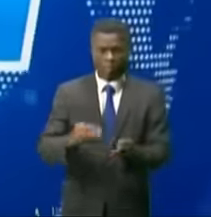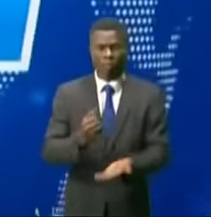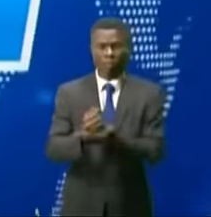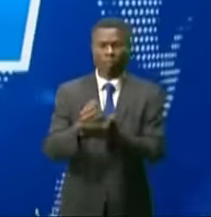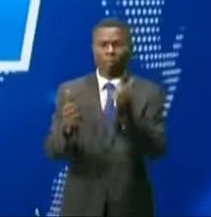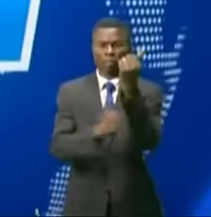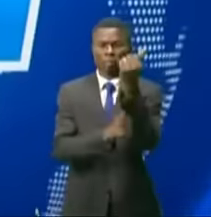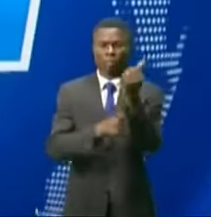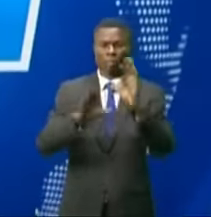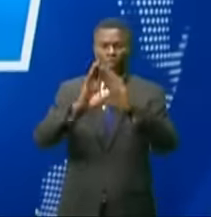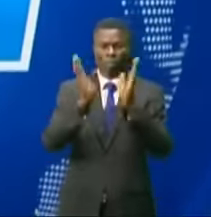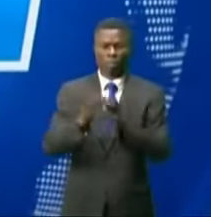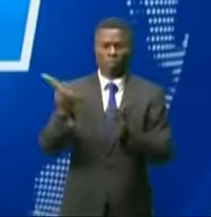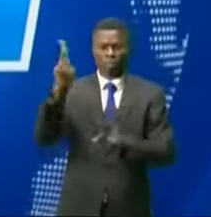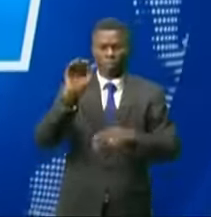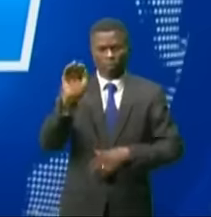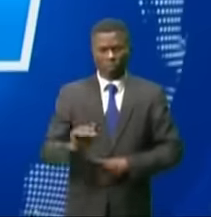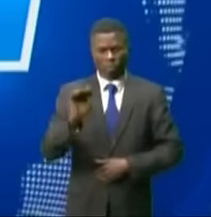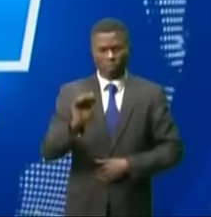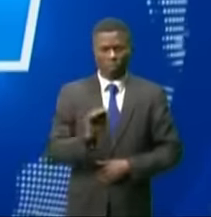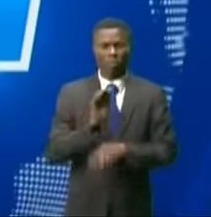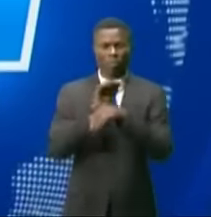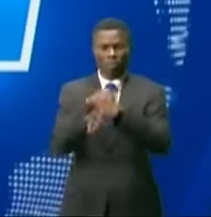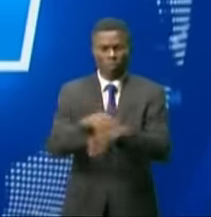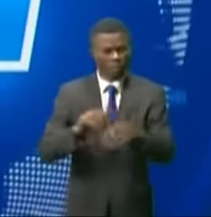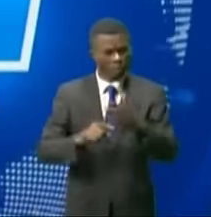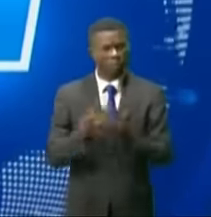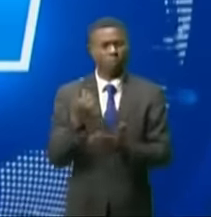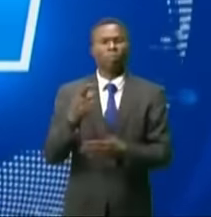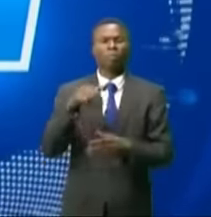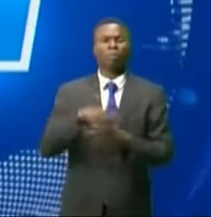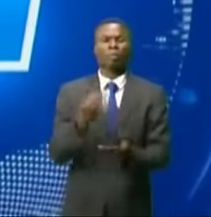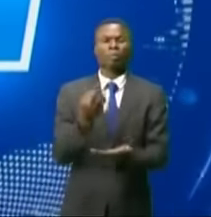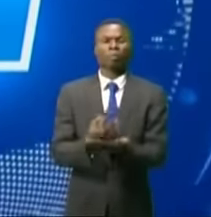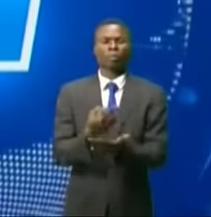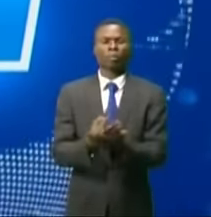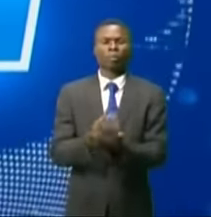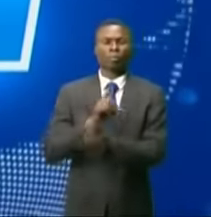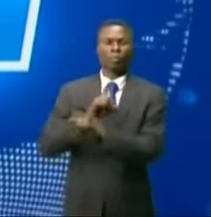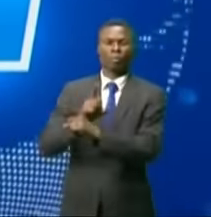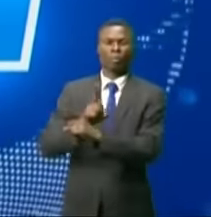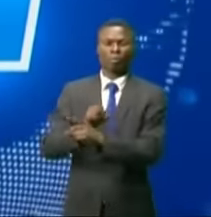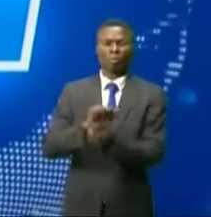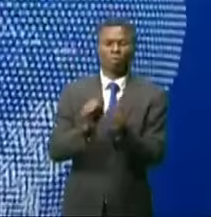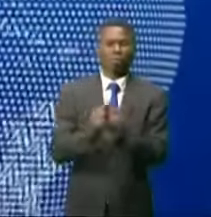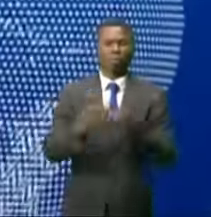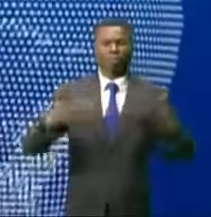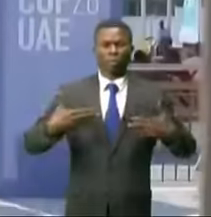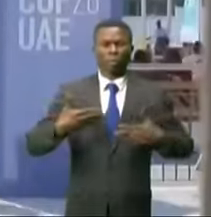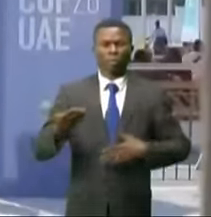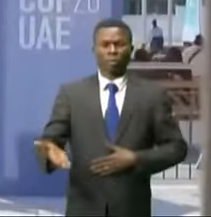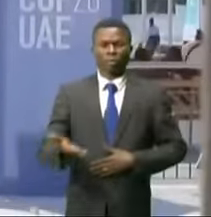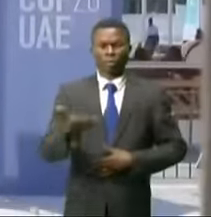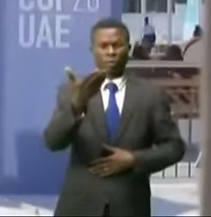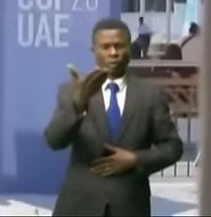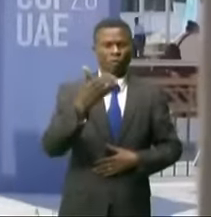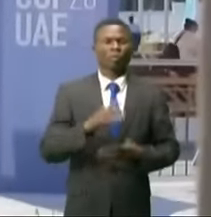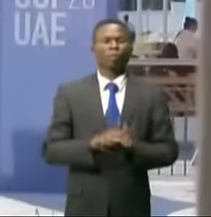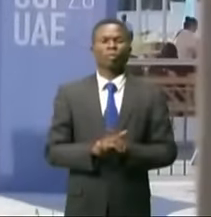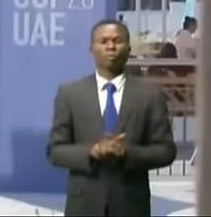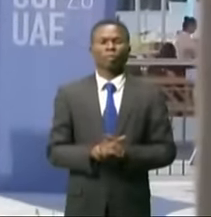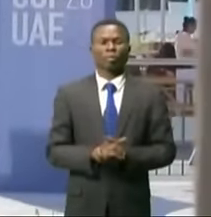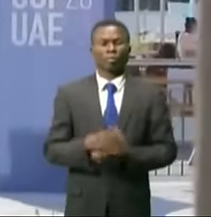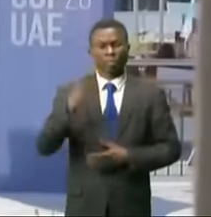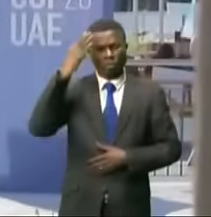communautés locales de peuples autochtones d'accéder directement aux finances pour avoir protégé les écosystèmes. Rodé Panda.